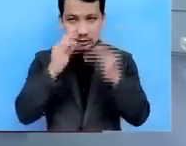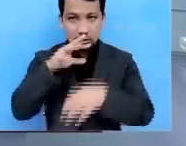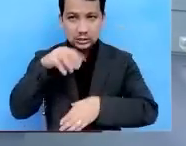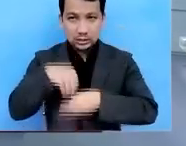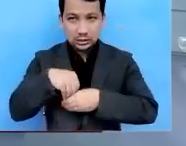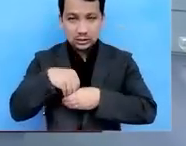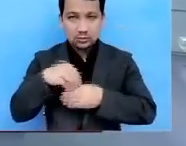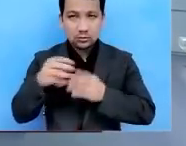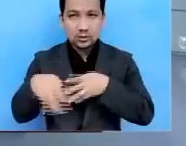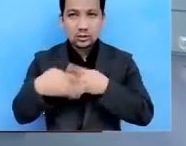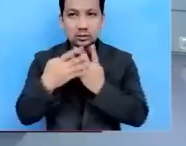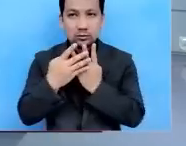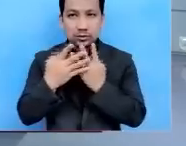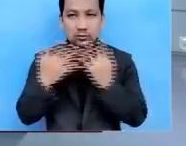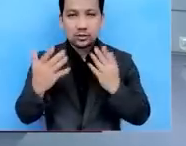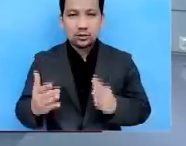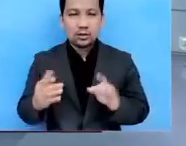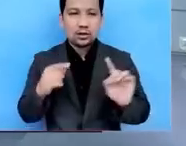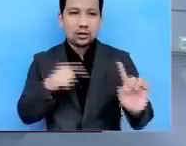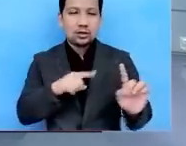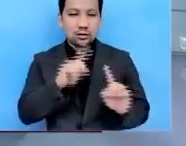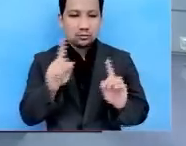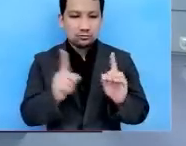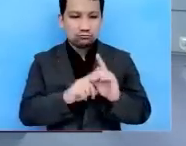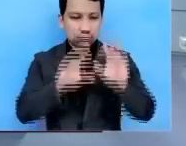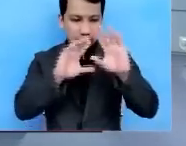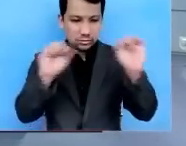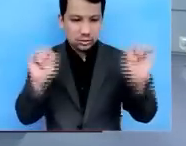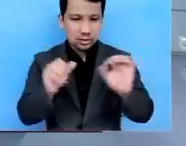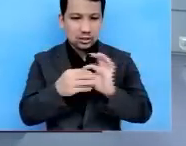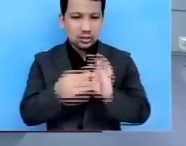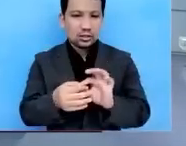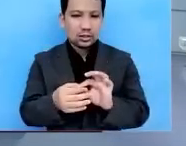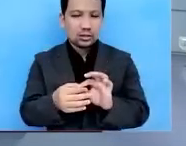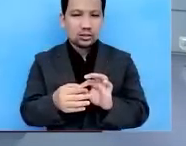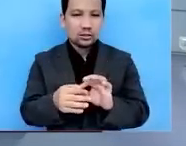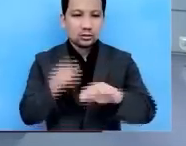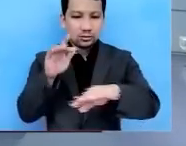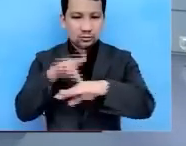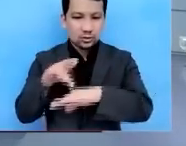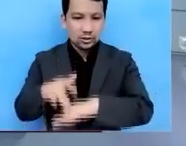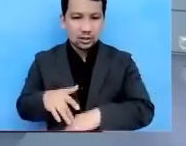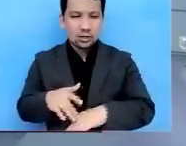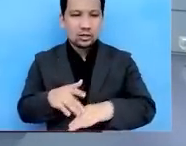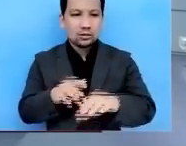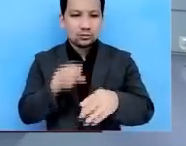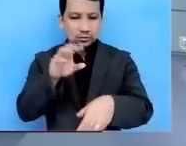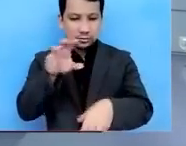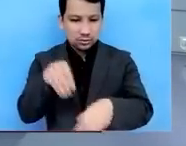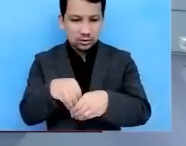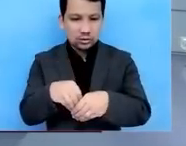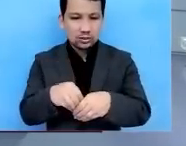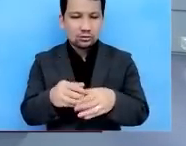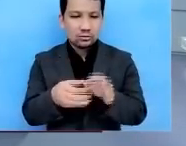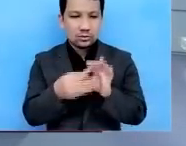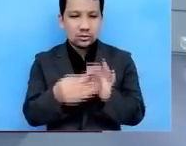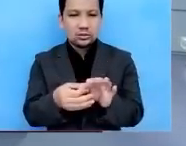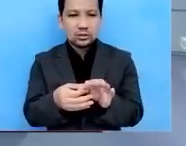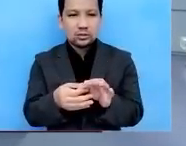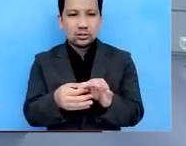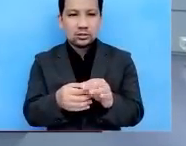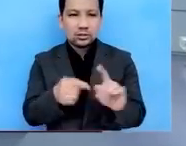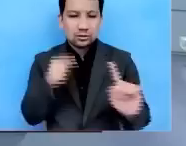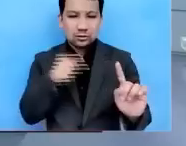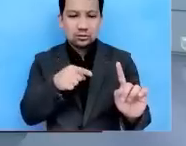ng Bilibid. Ayon pa sa Pangulo, meron siyang mga wiretap conversations sa loob ng Bilibid na nagpapatunay